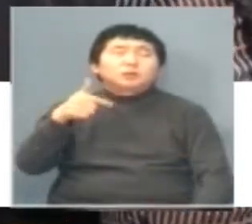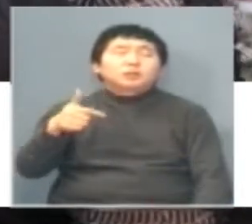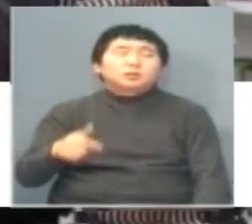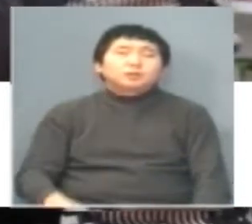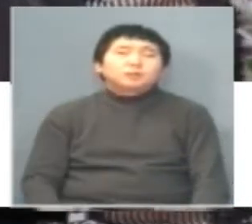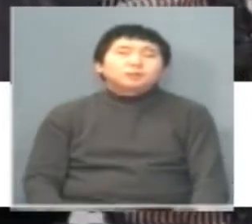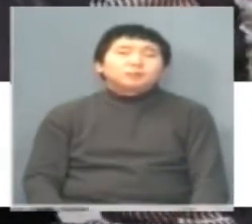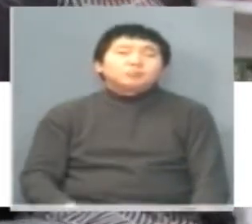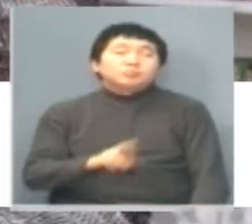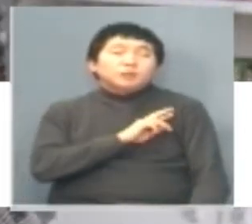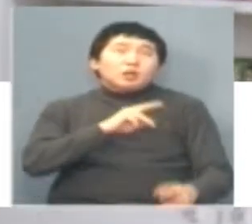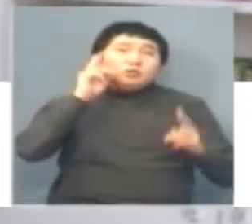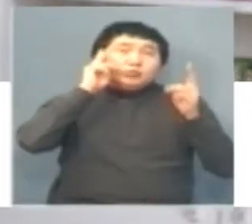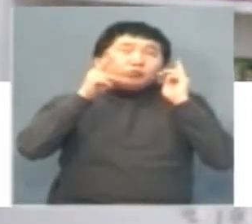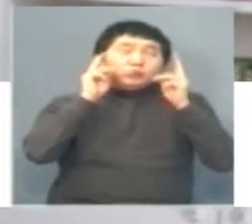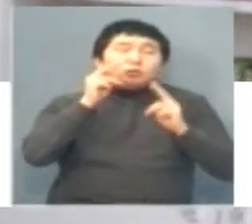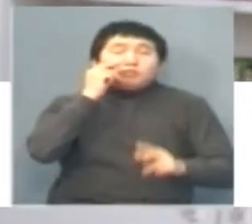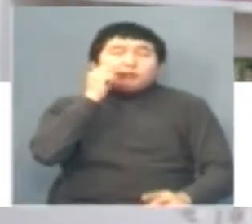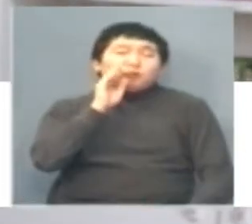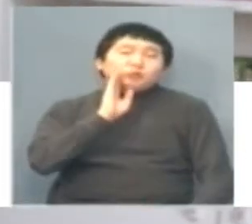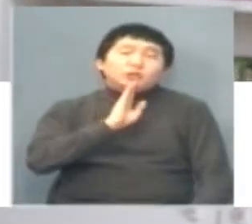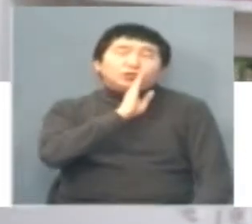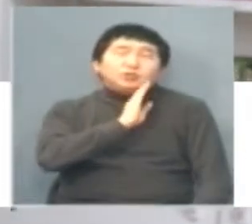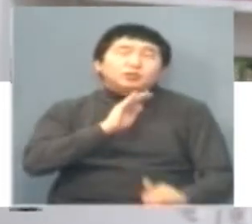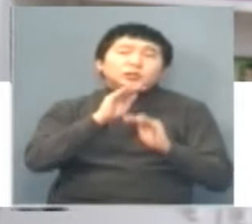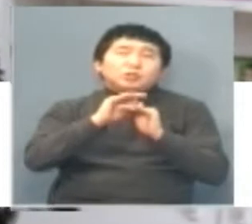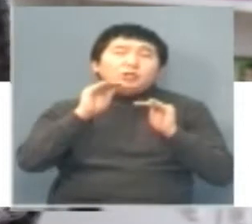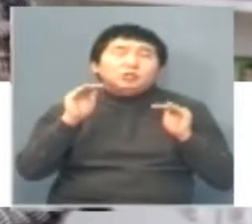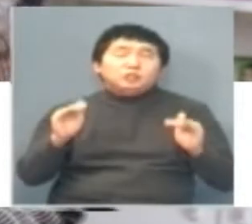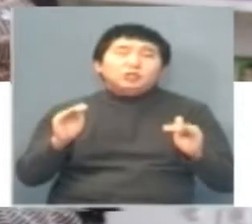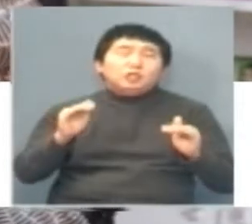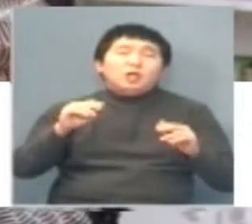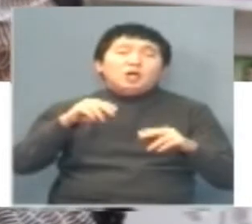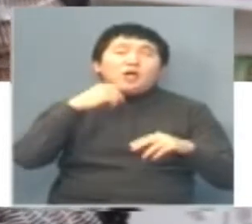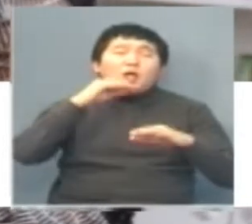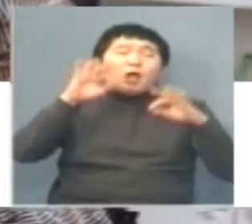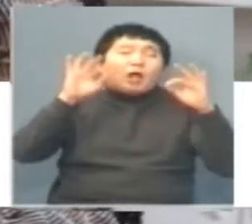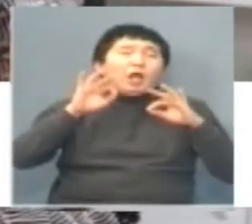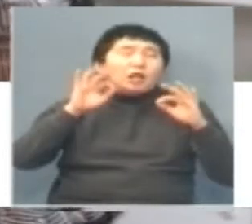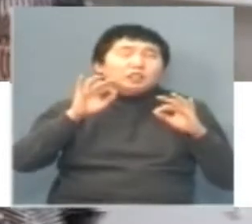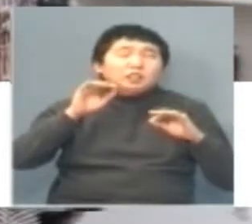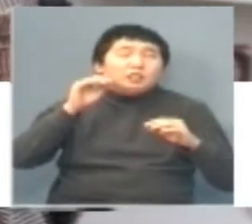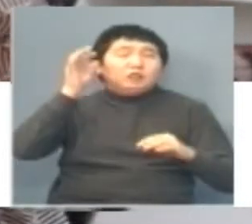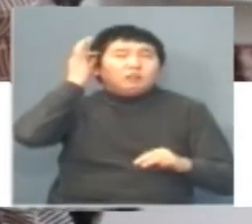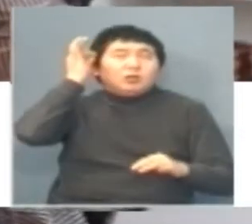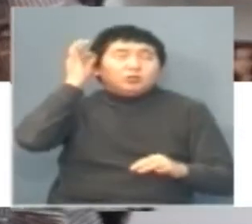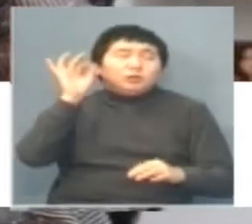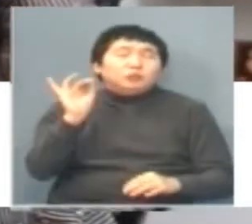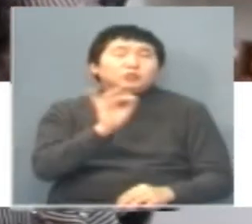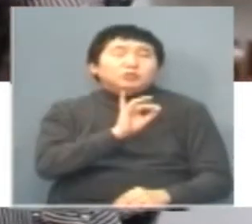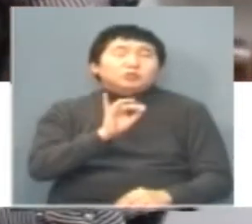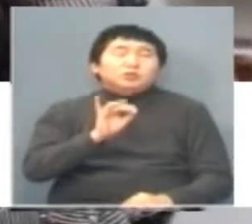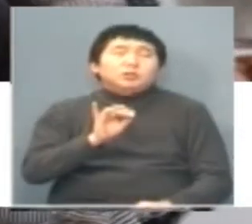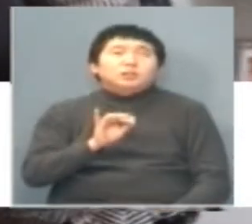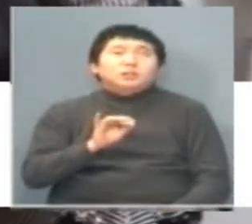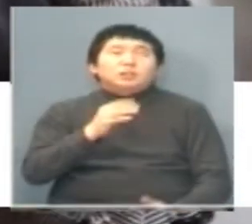Я стригу и мужчин, женщин и детей. Делаю стрижки, окрашивание волос, модные прически. Необходимое оборудование для парикмахерской